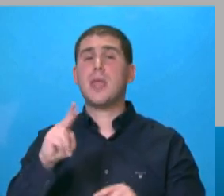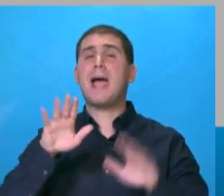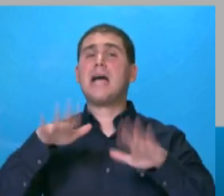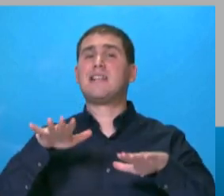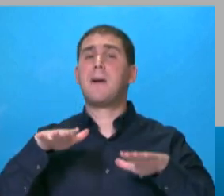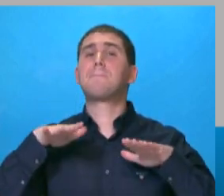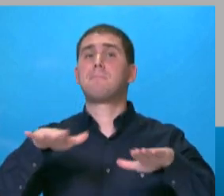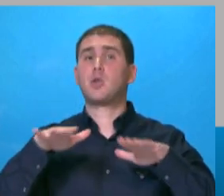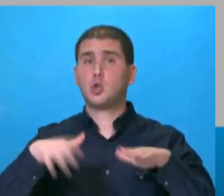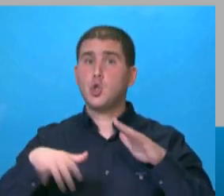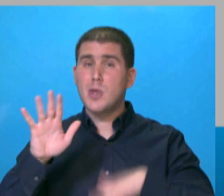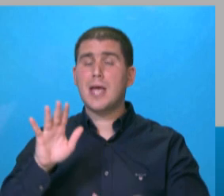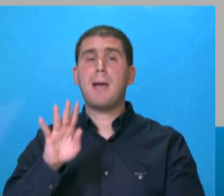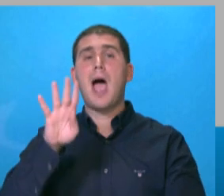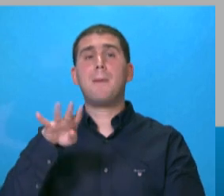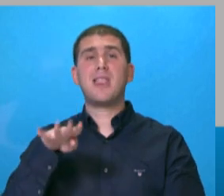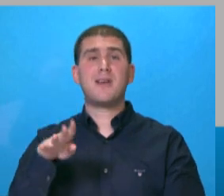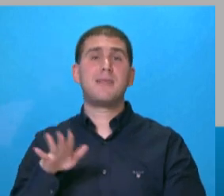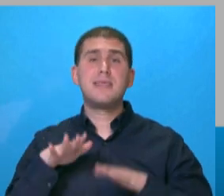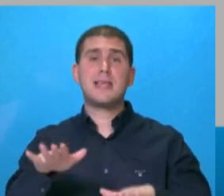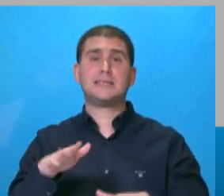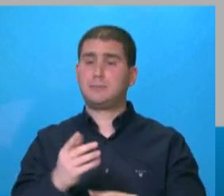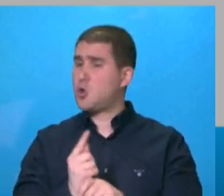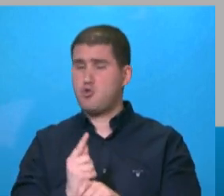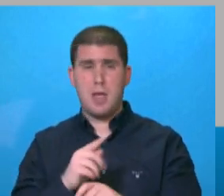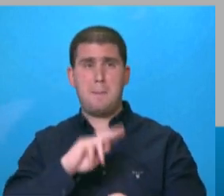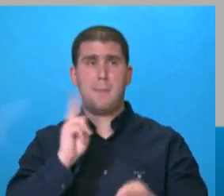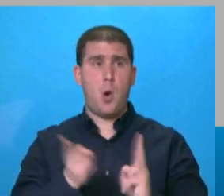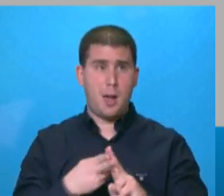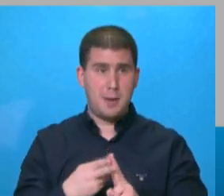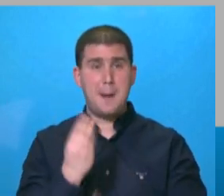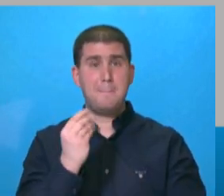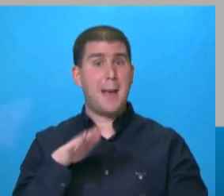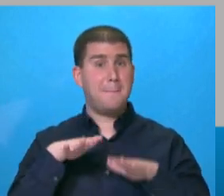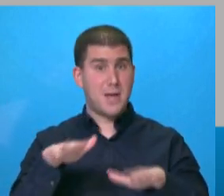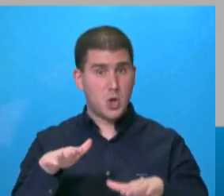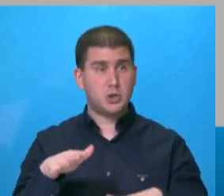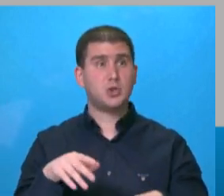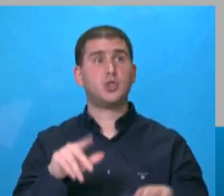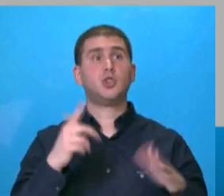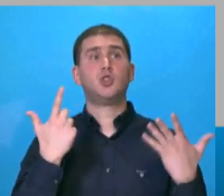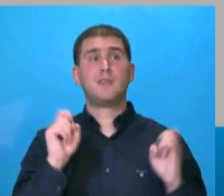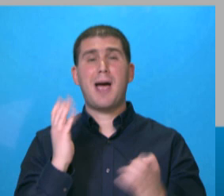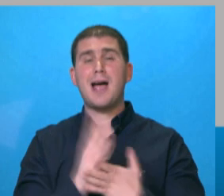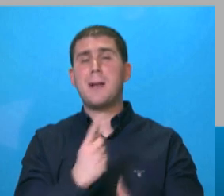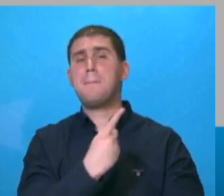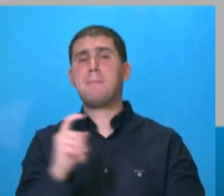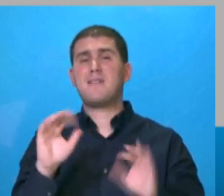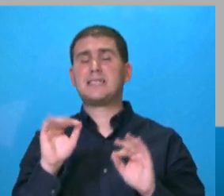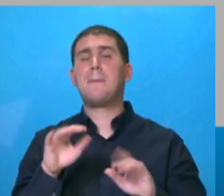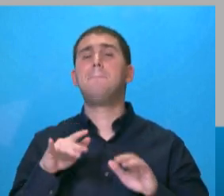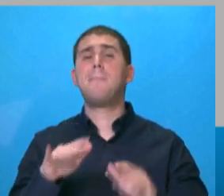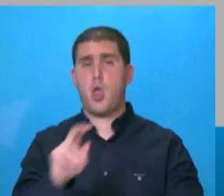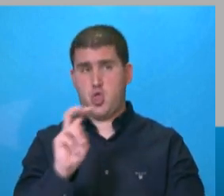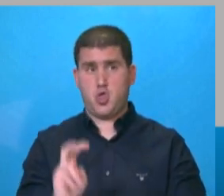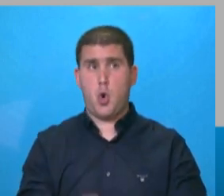יותר מ-4,000 טסים בכל רגע נתון בעולם. מחיר המטוס בין 70 ל-110 מיליון דולרים